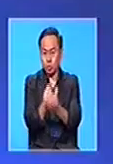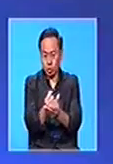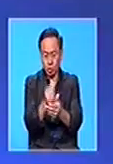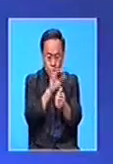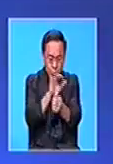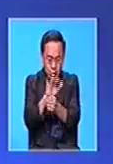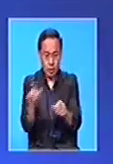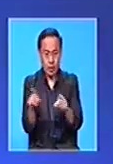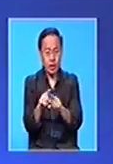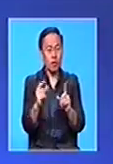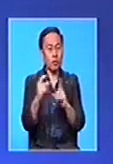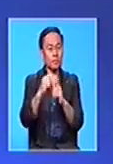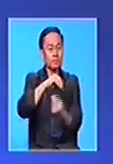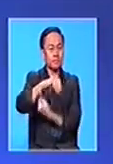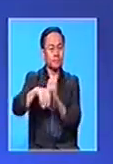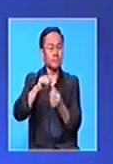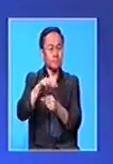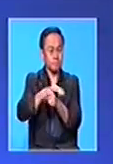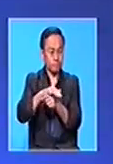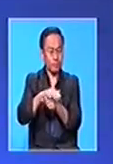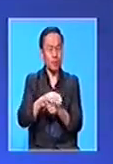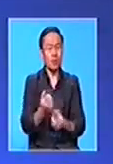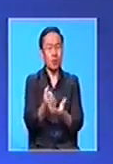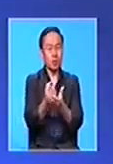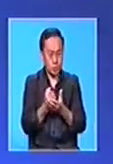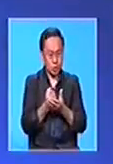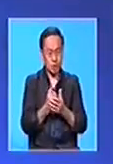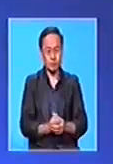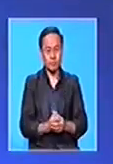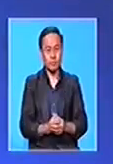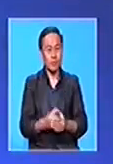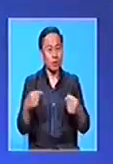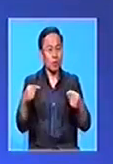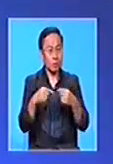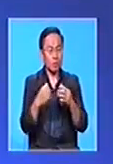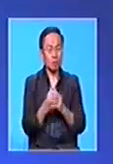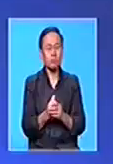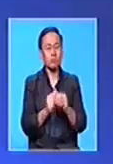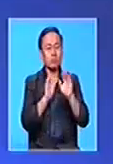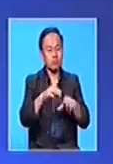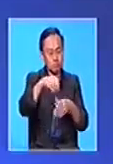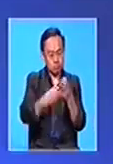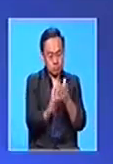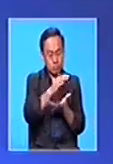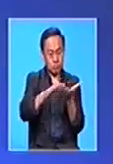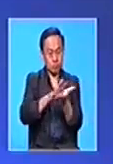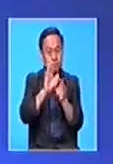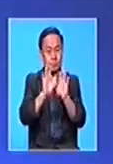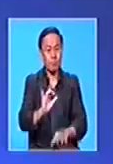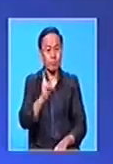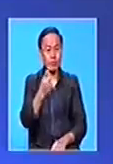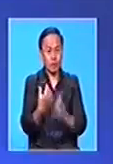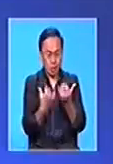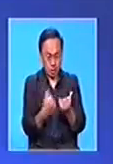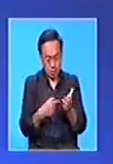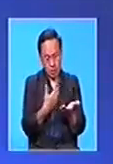ลเราต้องใช้หลักการปรัชญาของเศรษฐกิจพอเพียงโดยเฉพาะยิ่งหลักการของเกษตรทฤษฎีใหม่นะครับซึ่งเรามีแนวทางในการจัดสรร